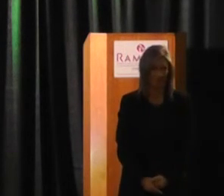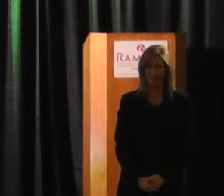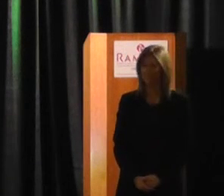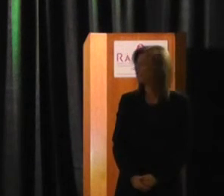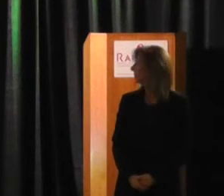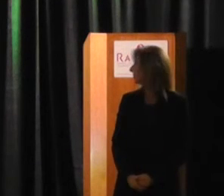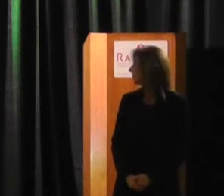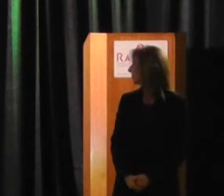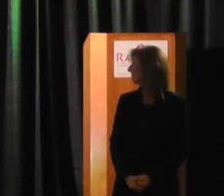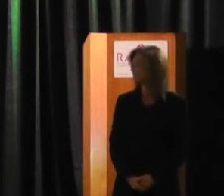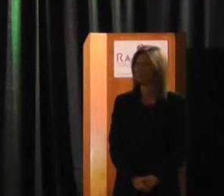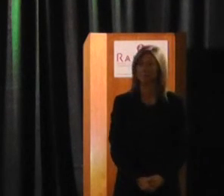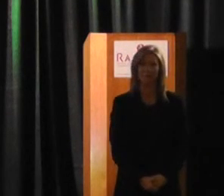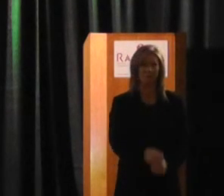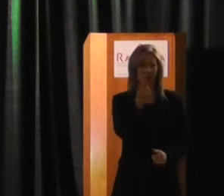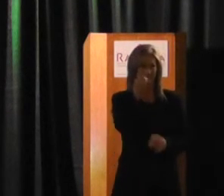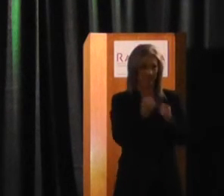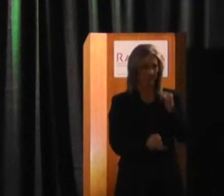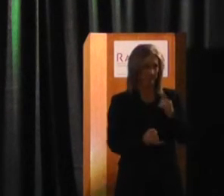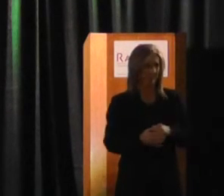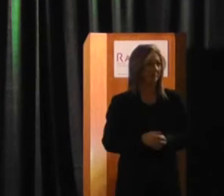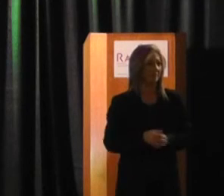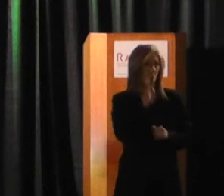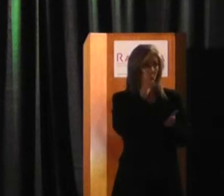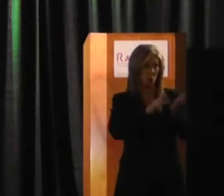最美色彩 Fly. One last time. You can spread your wings twice.